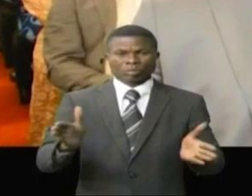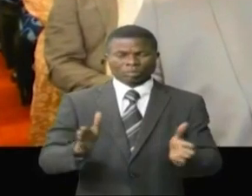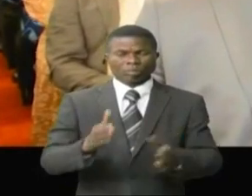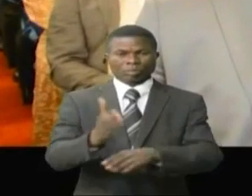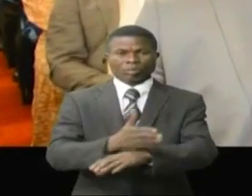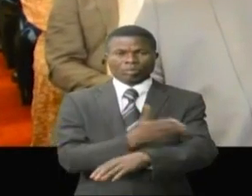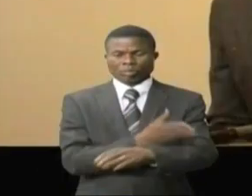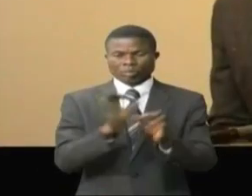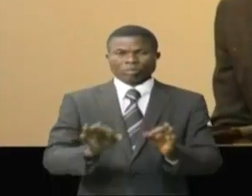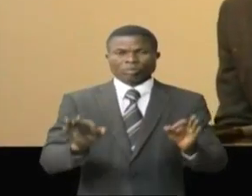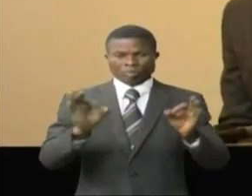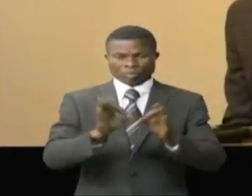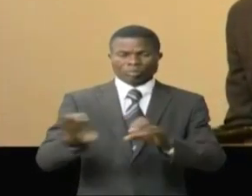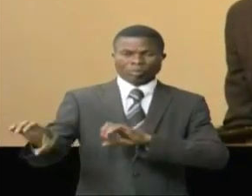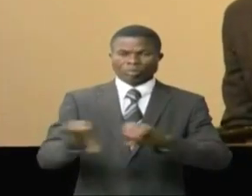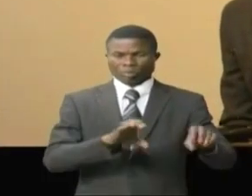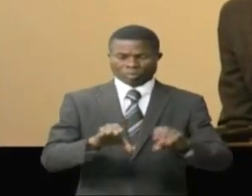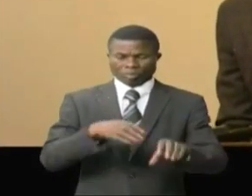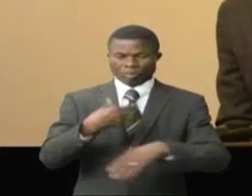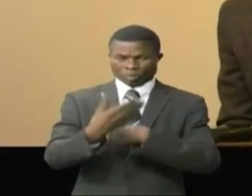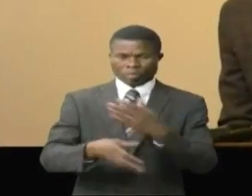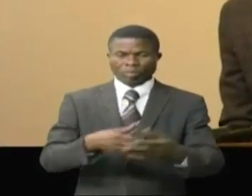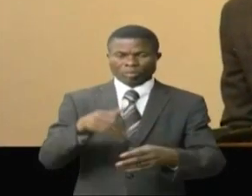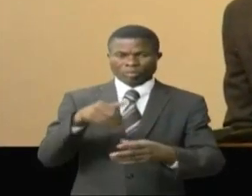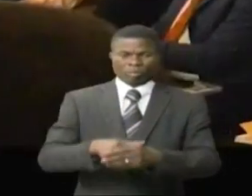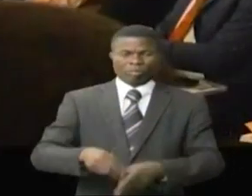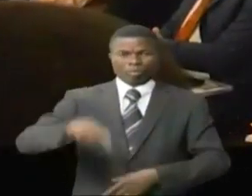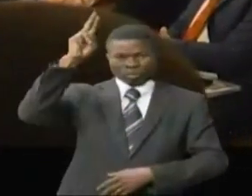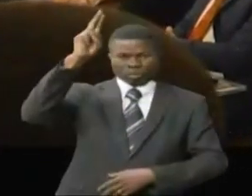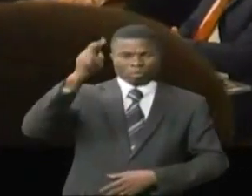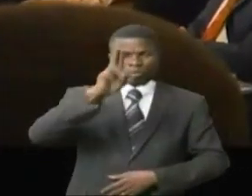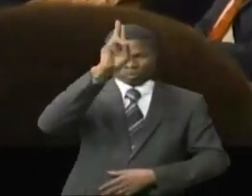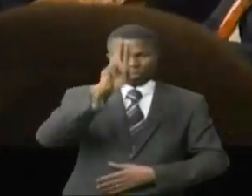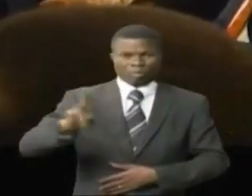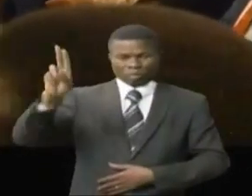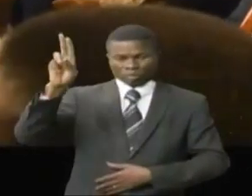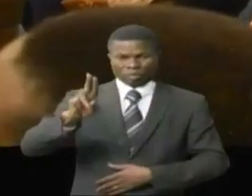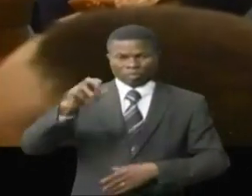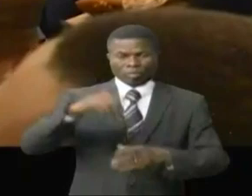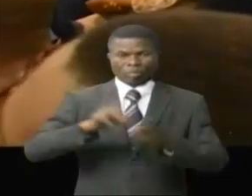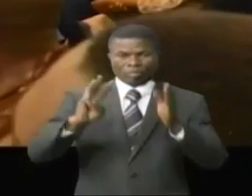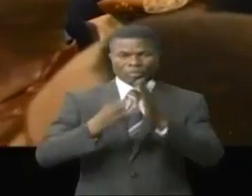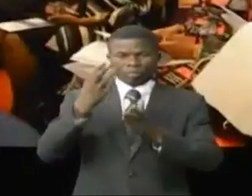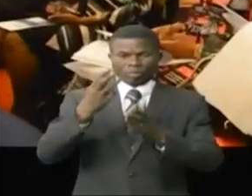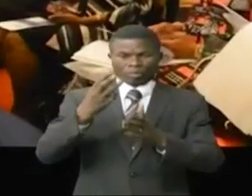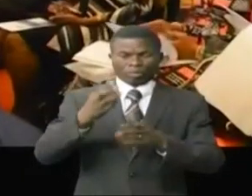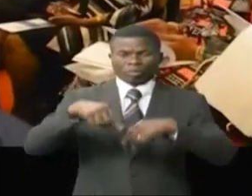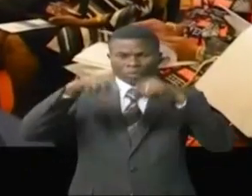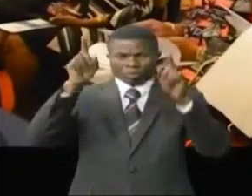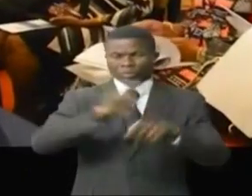avancées significatives de leurs activités déployées dans les Haut-Ouélé tout au long du troisième trimestre de